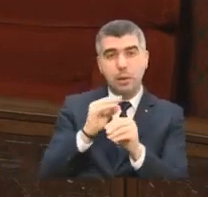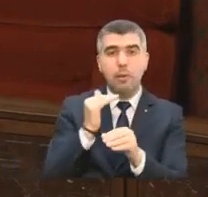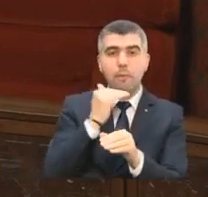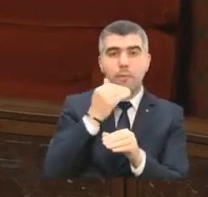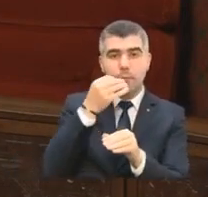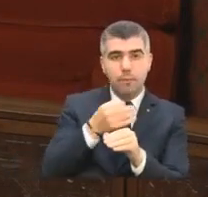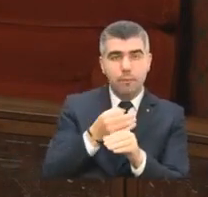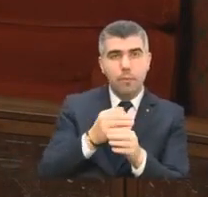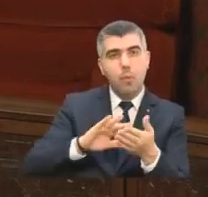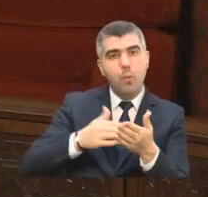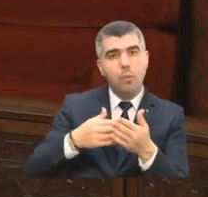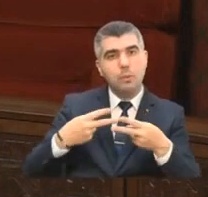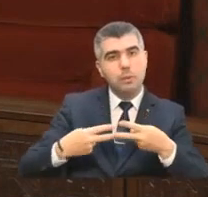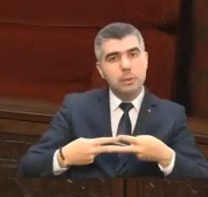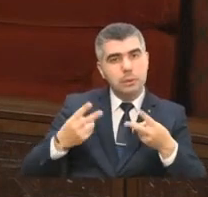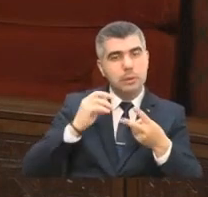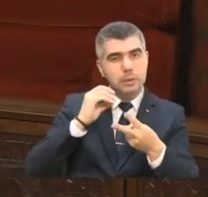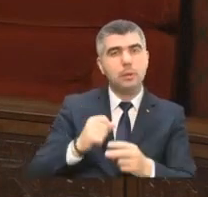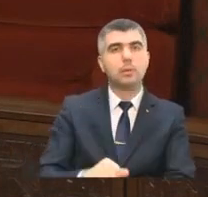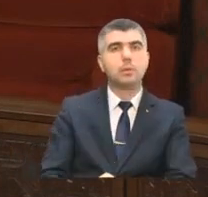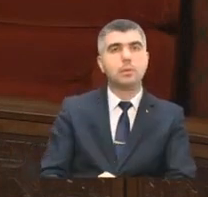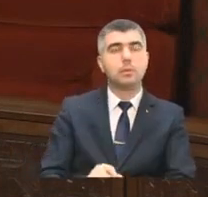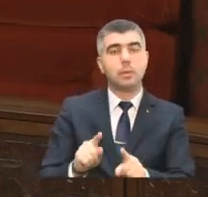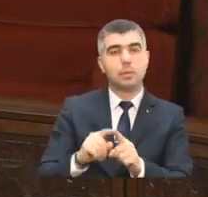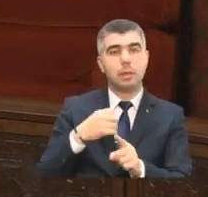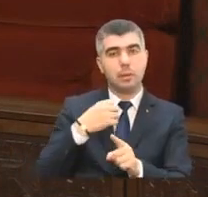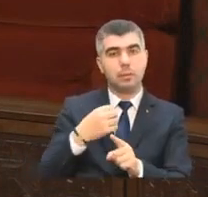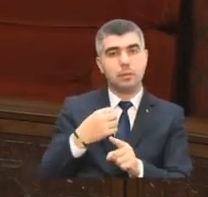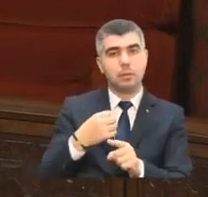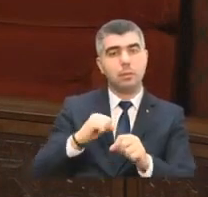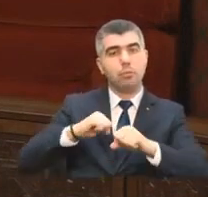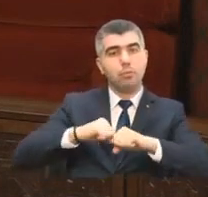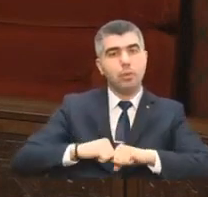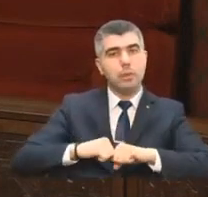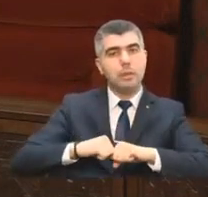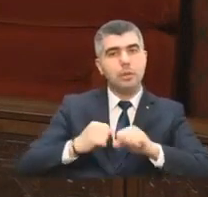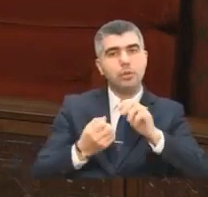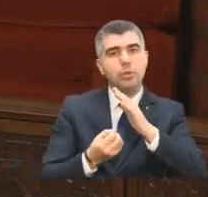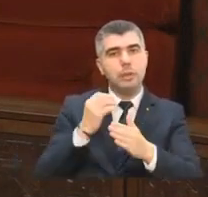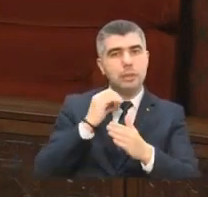نقل الاختصاصات المتعلقة بهذا النقل إلى المجالس الجهوية